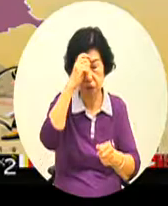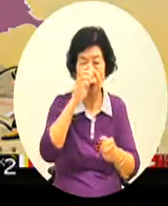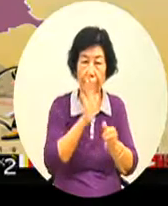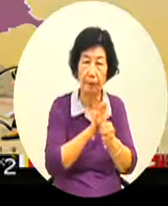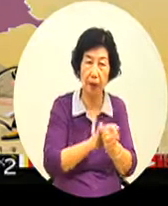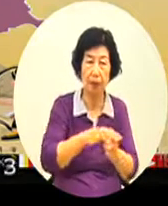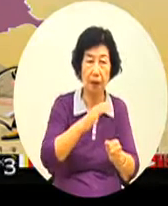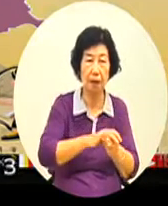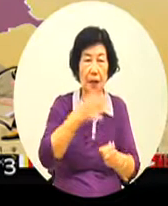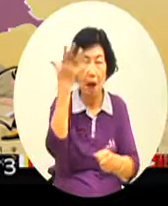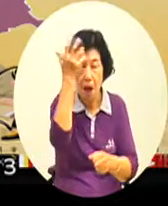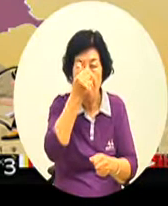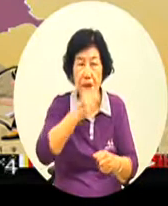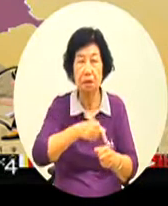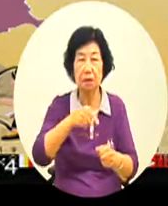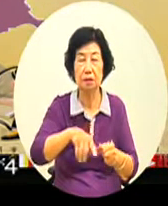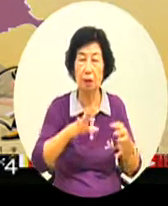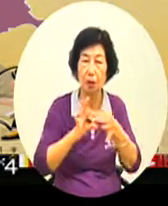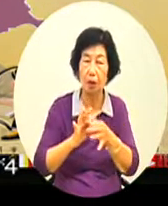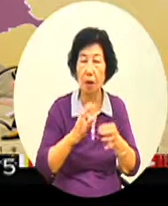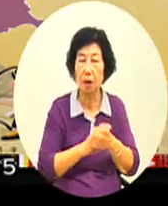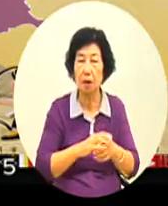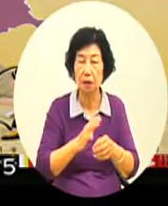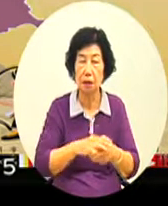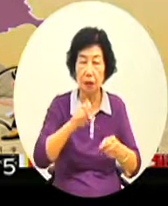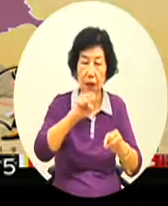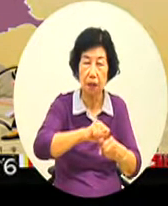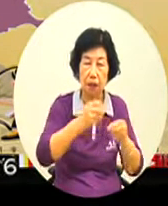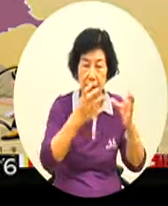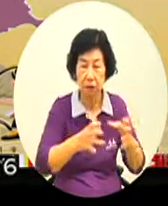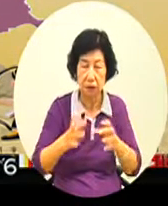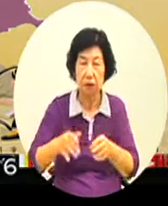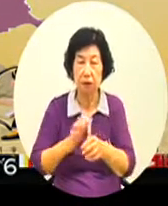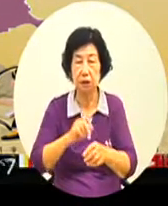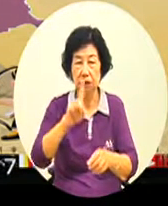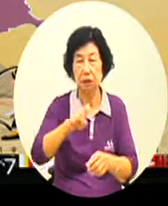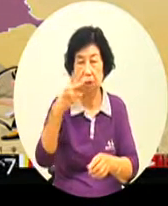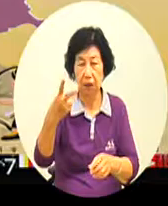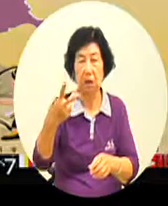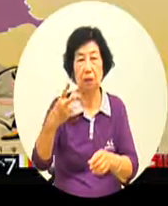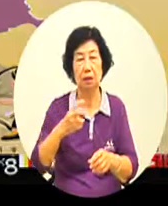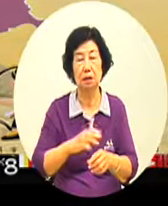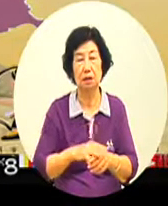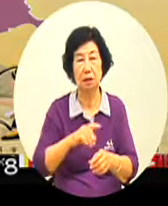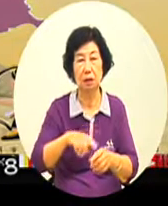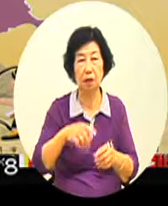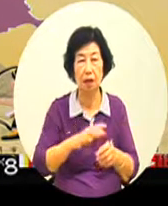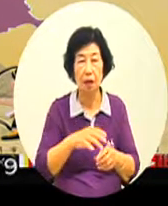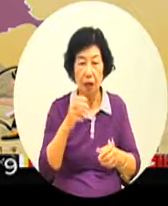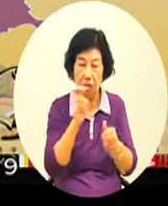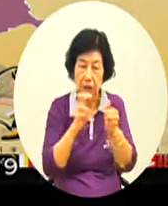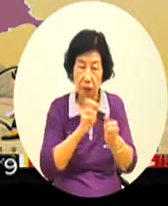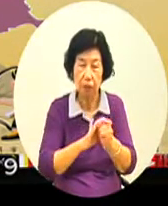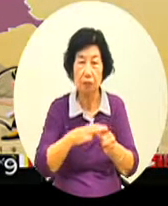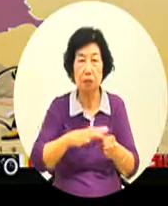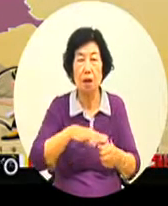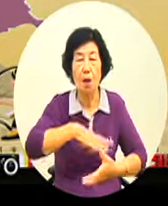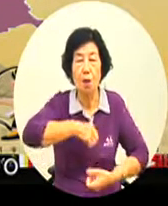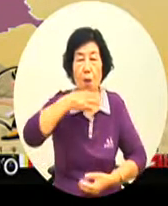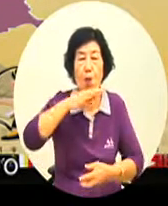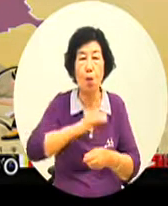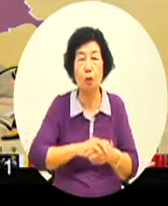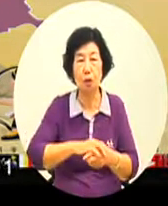乡以及都会区共开设12个服务据点，受照顾的原住民长辈有397人，另外也设置10个部落